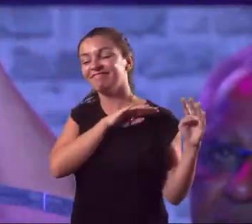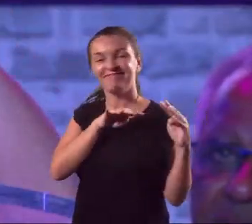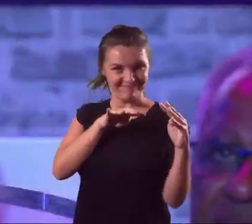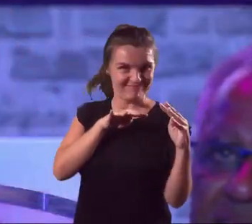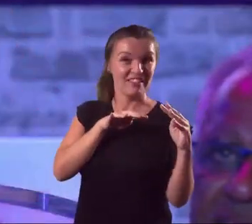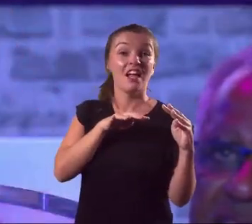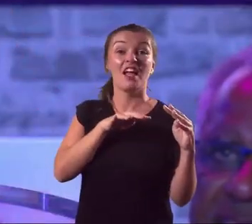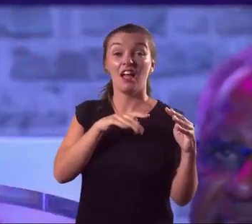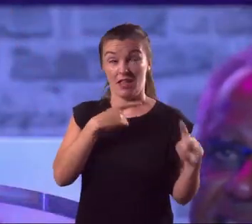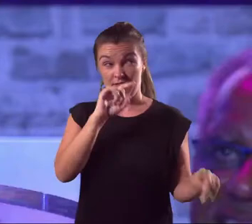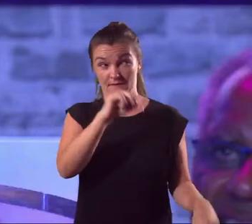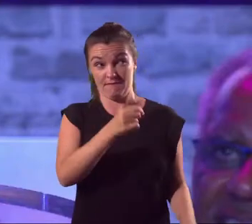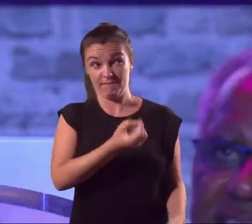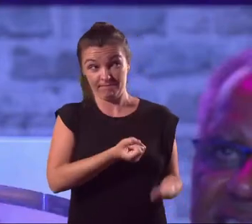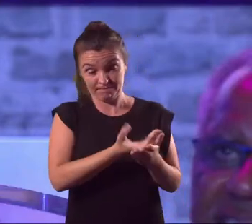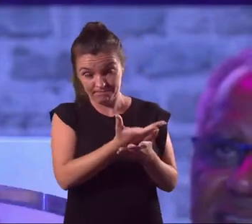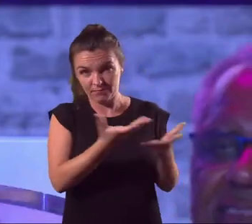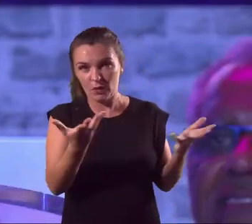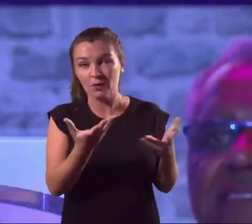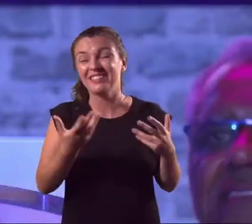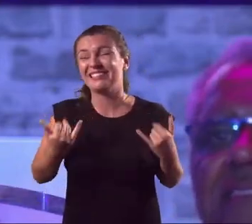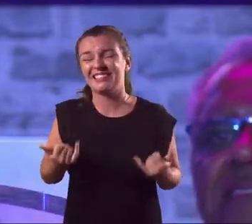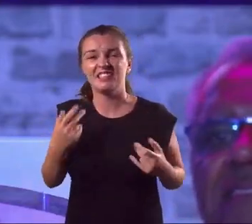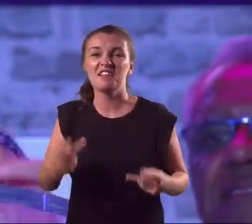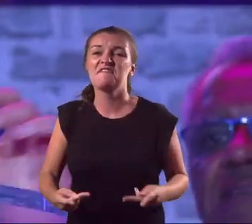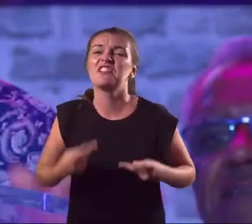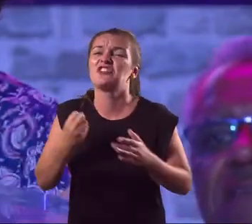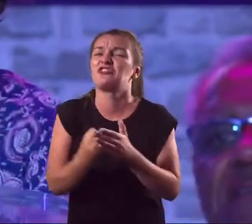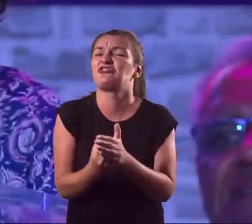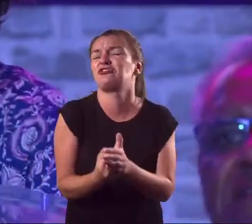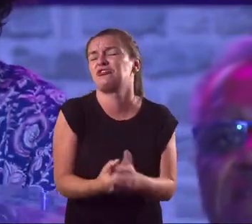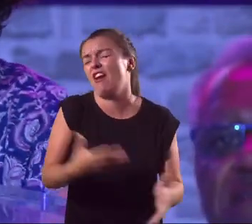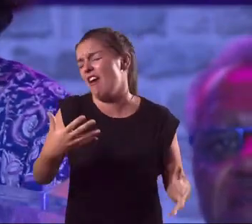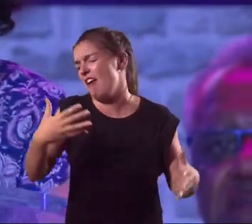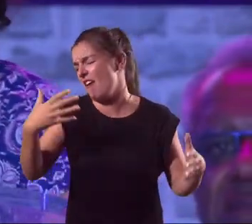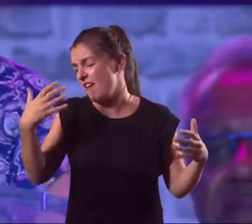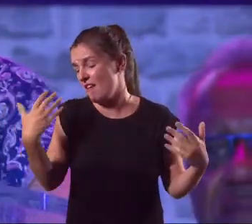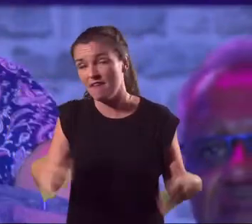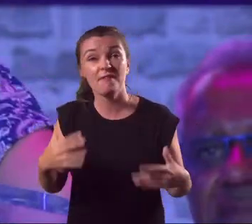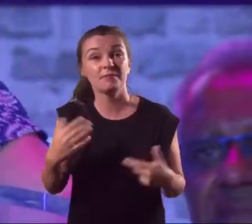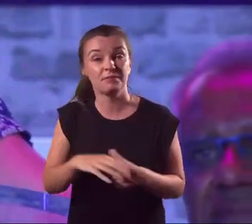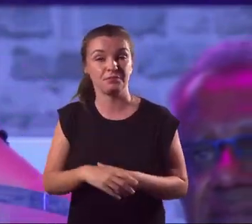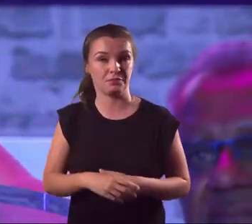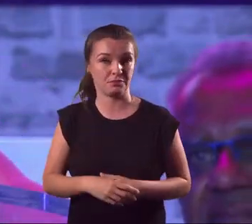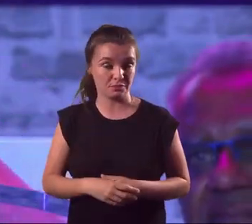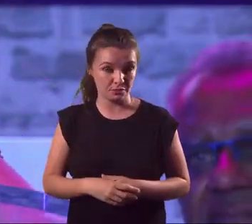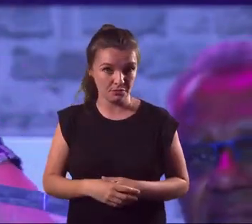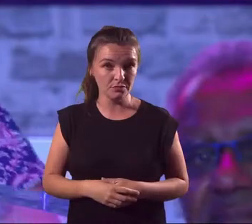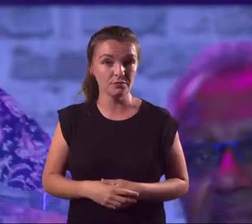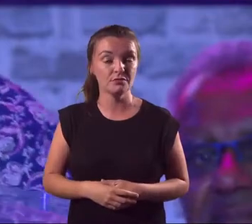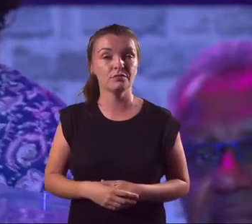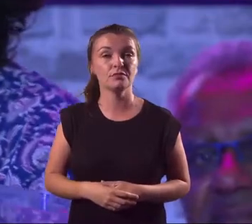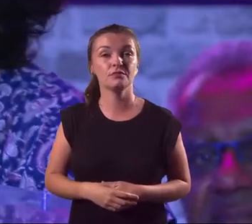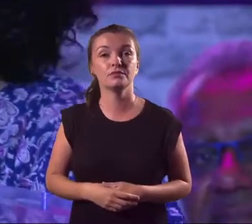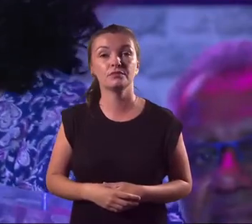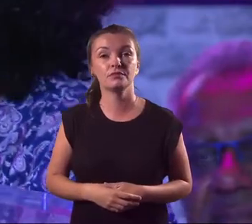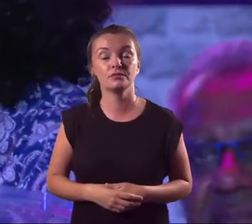rende bien compte à quel point la vie est chère ici. Nous avons payé